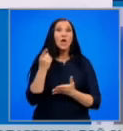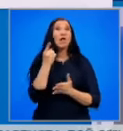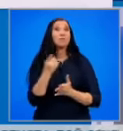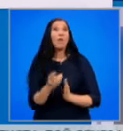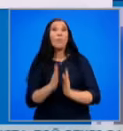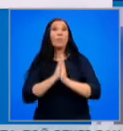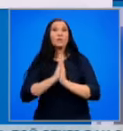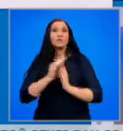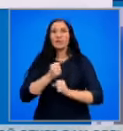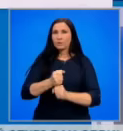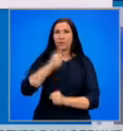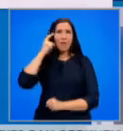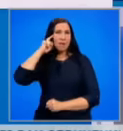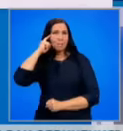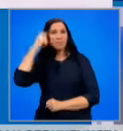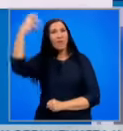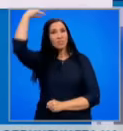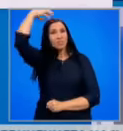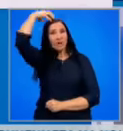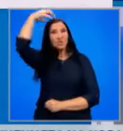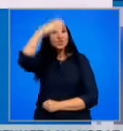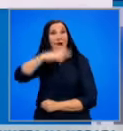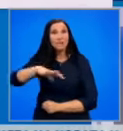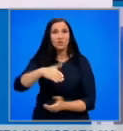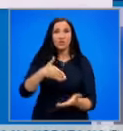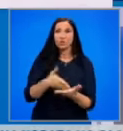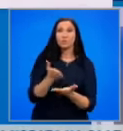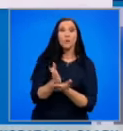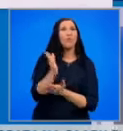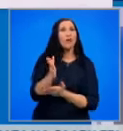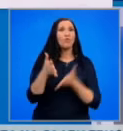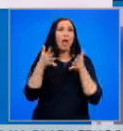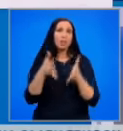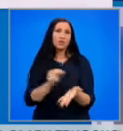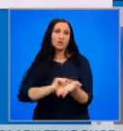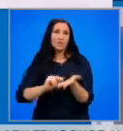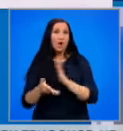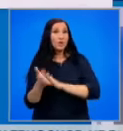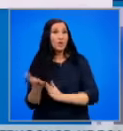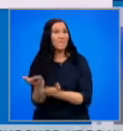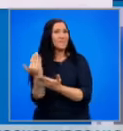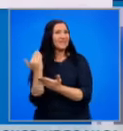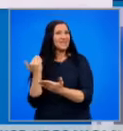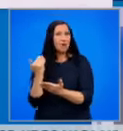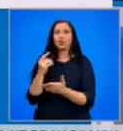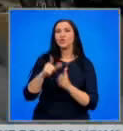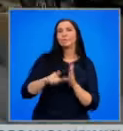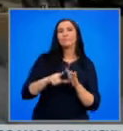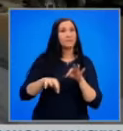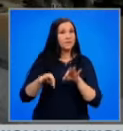призова депутатите да мислят държавнически, защото според него най-лошият сценарий е отиване на предсрочни